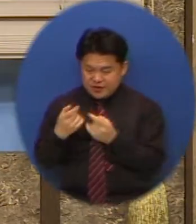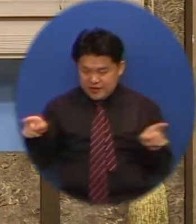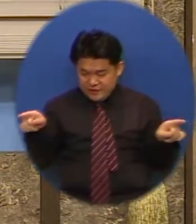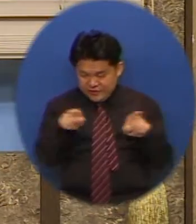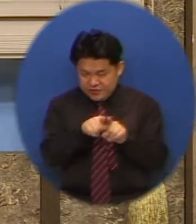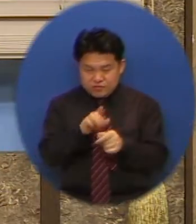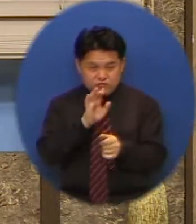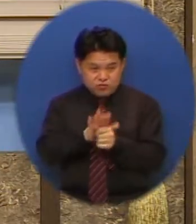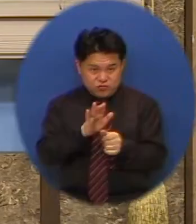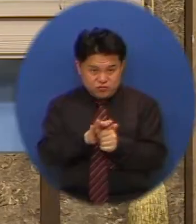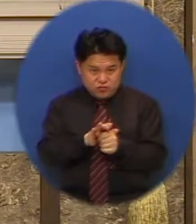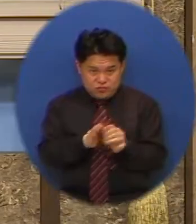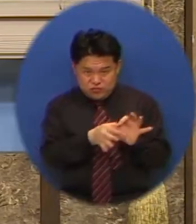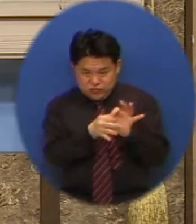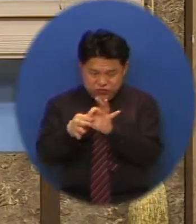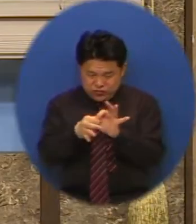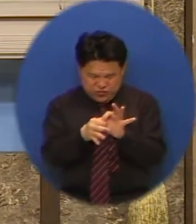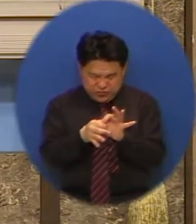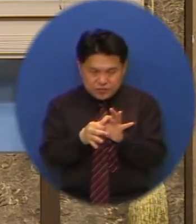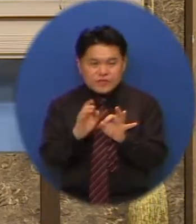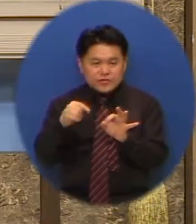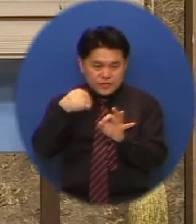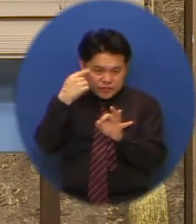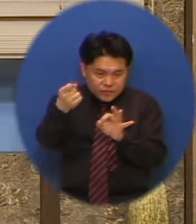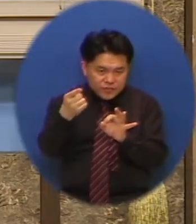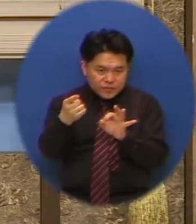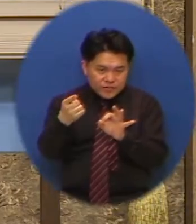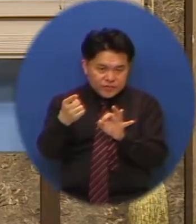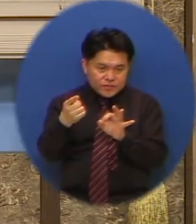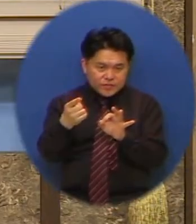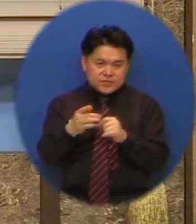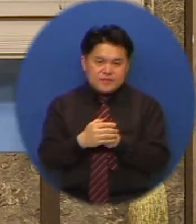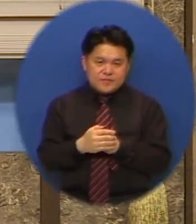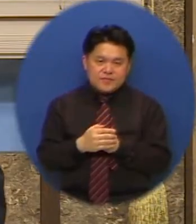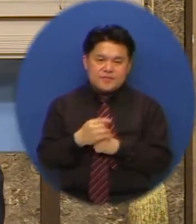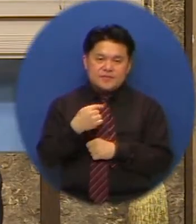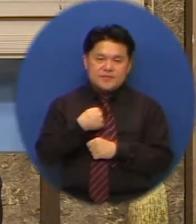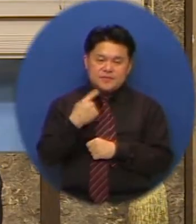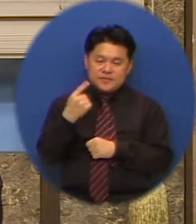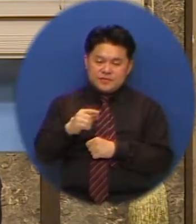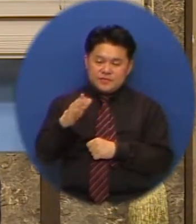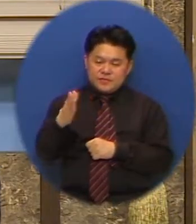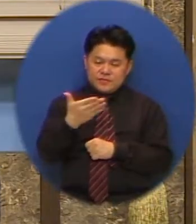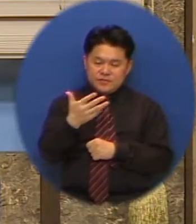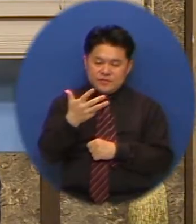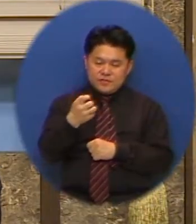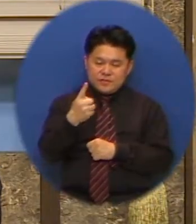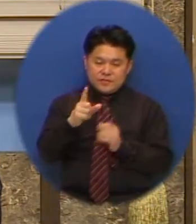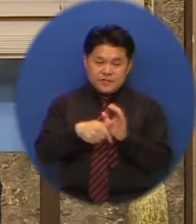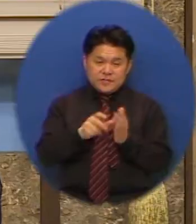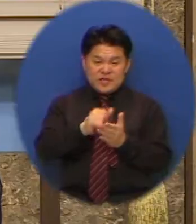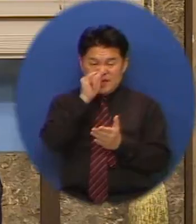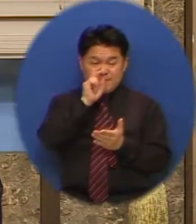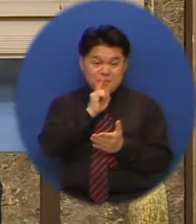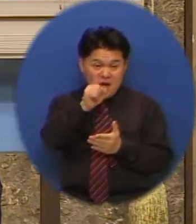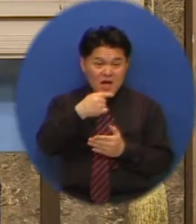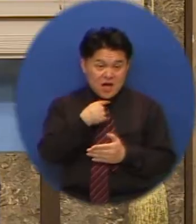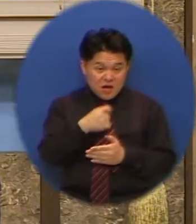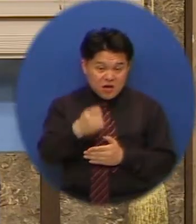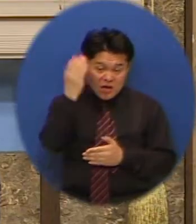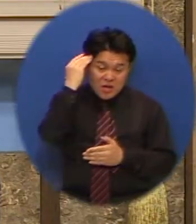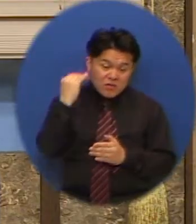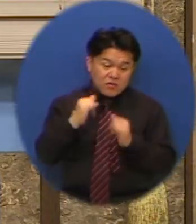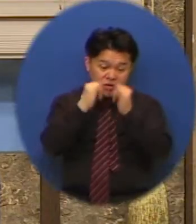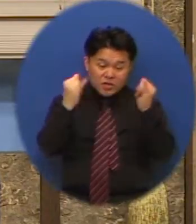이거를 연결고리 톱니바퀴를 연결시켜서 내가 81년도에 제기한 우리나라의 사회복지